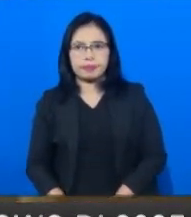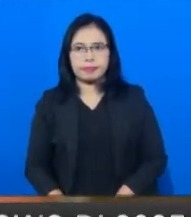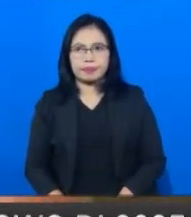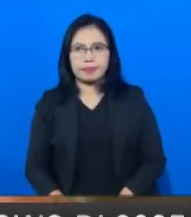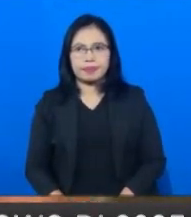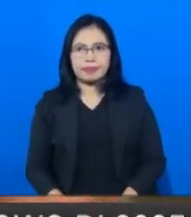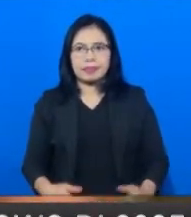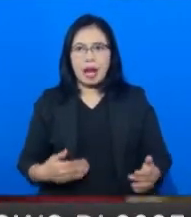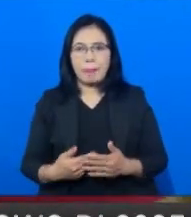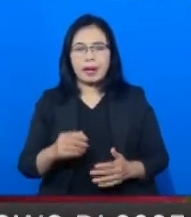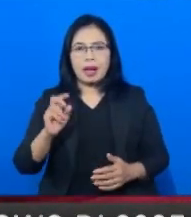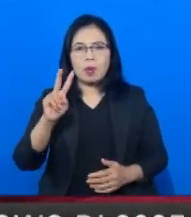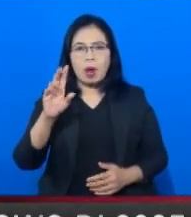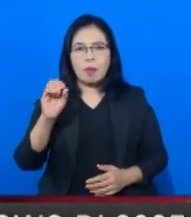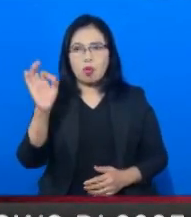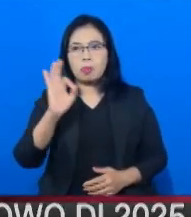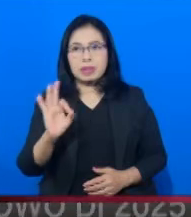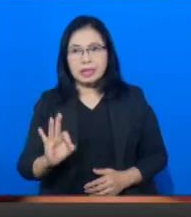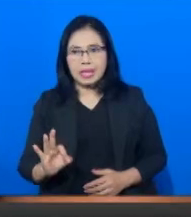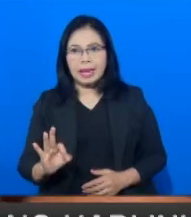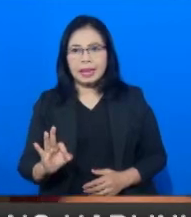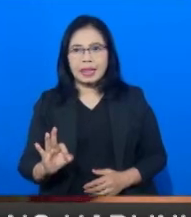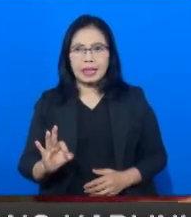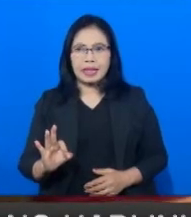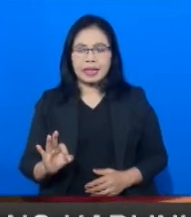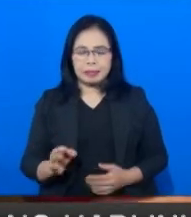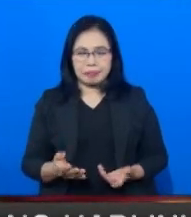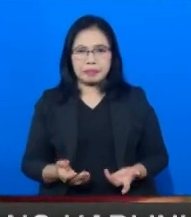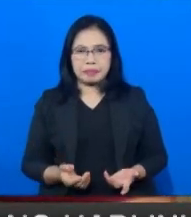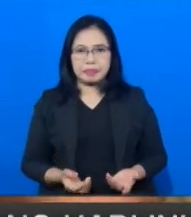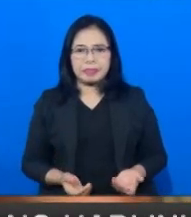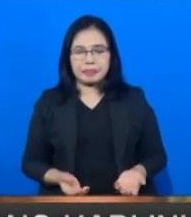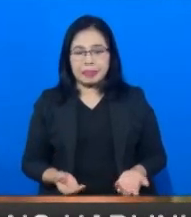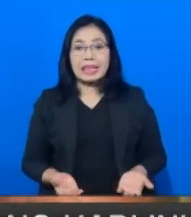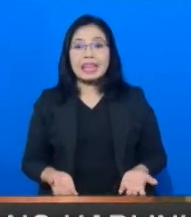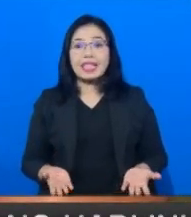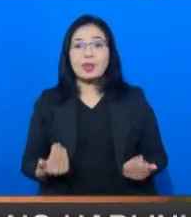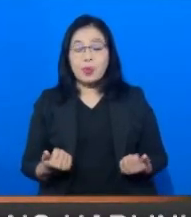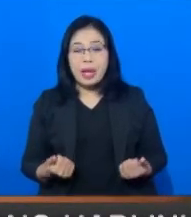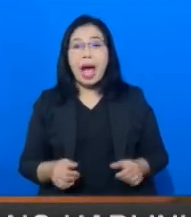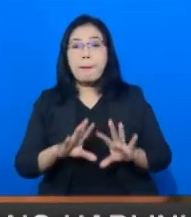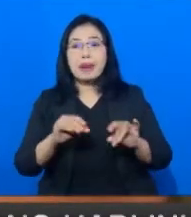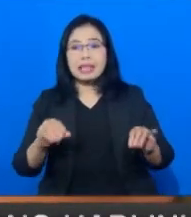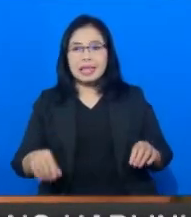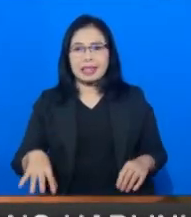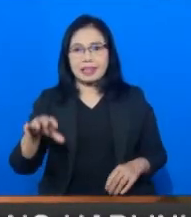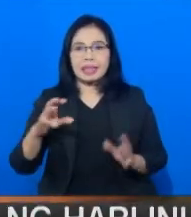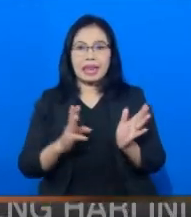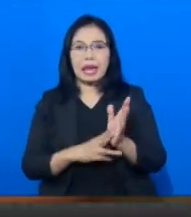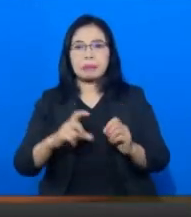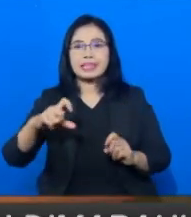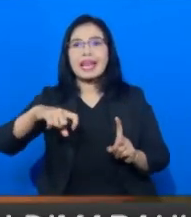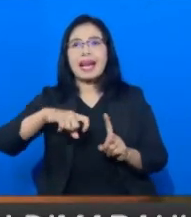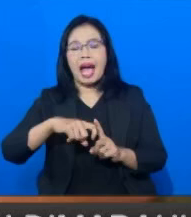Hampir 20% warga kampung pulau menggantungkan hidupnya dari MCK umum. Untuk kebutuhan